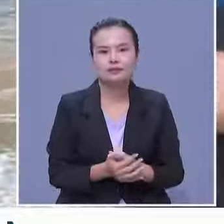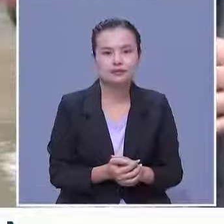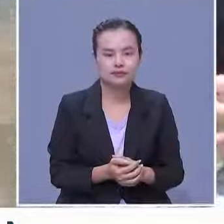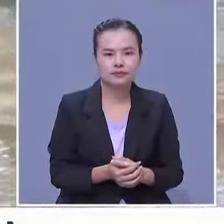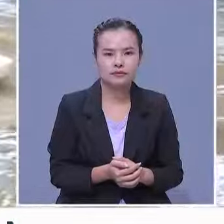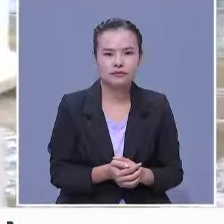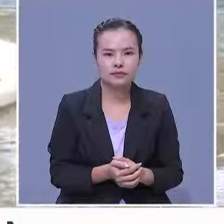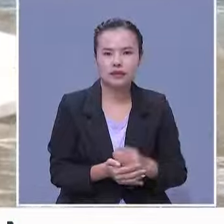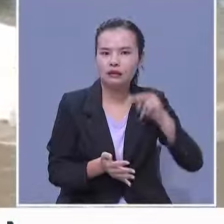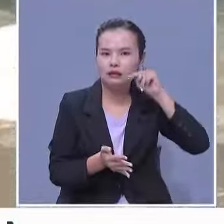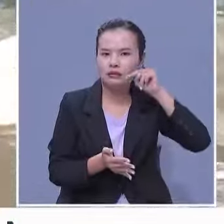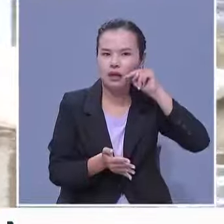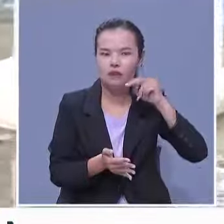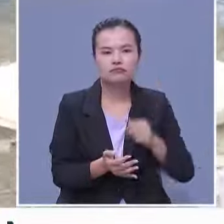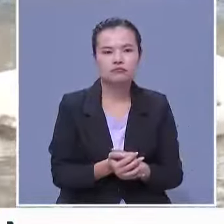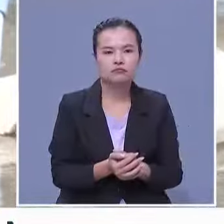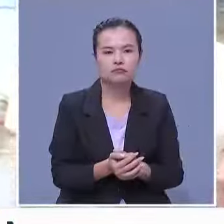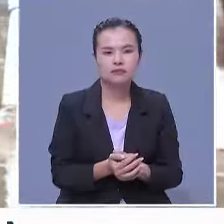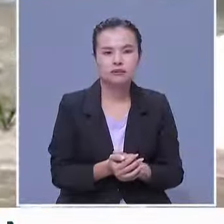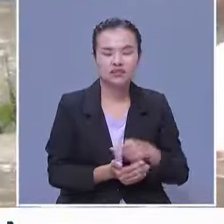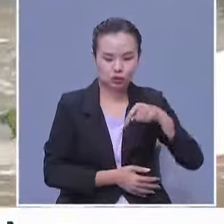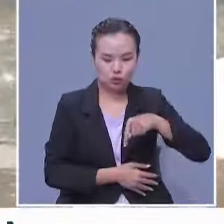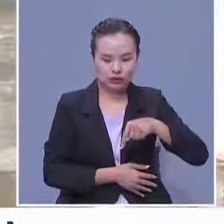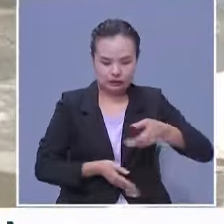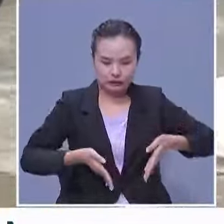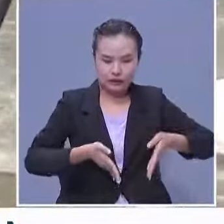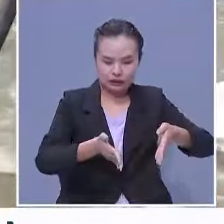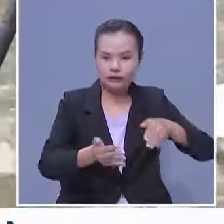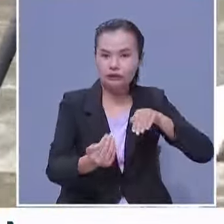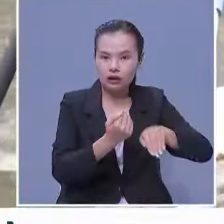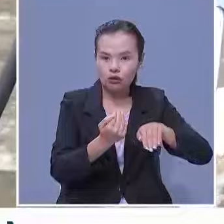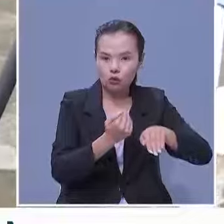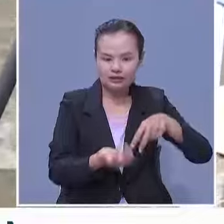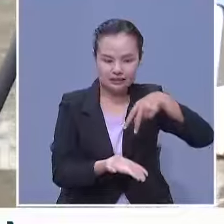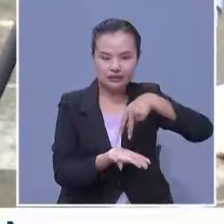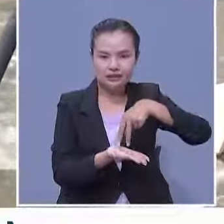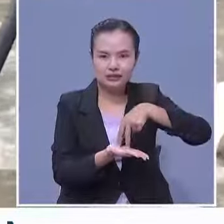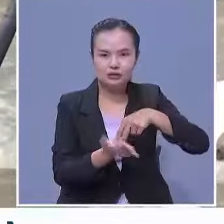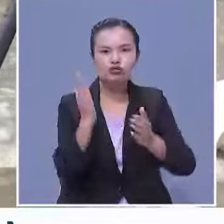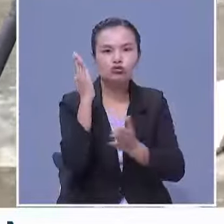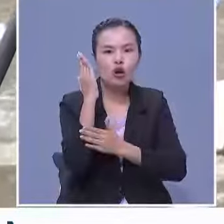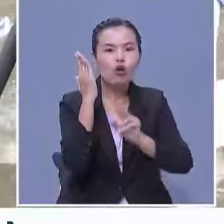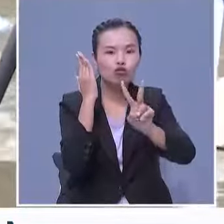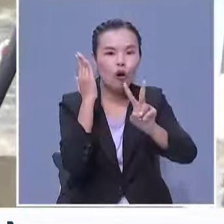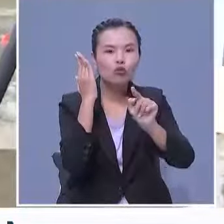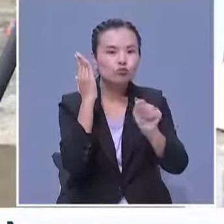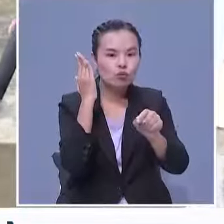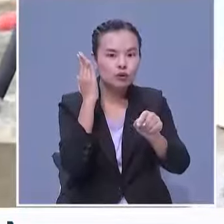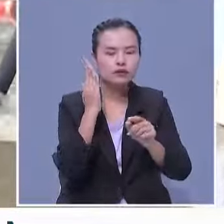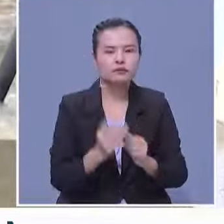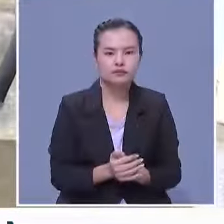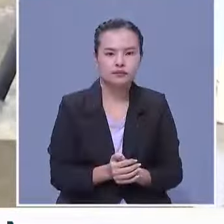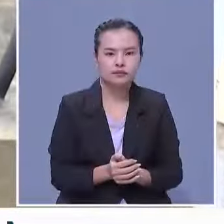มจะเป็นร่องน้ำคือจริงๆตรงที่ดิฉันยืนอยู่เนี่ยเป็นถนนที่เข้าไปในซอย2บ้านป่าไผ่น้อยนะคะแต่ว่